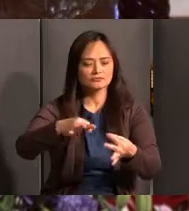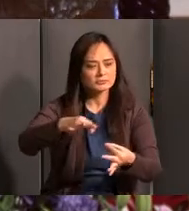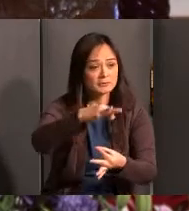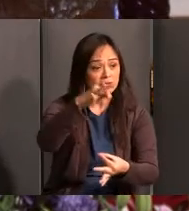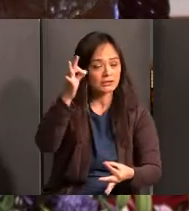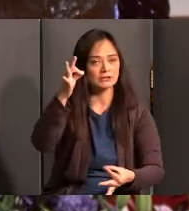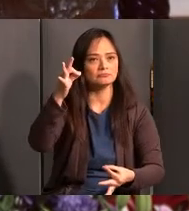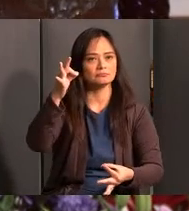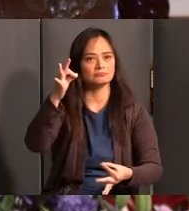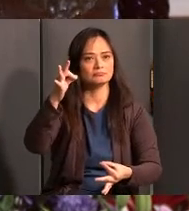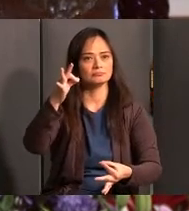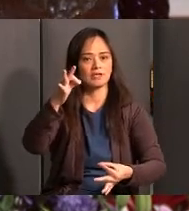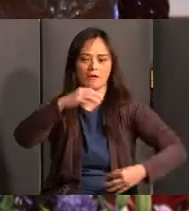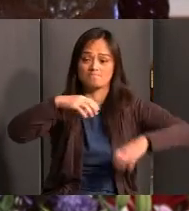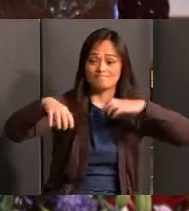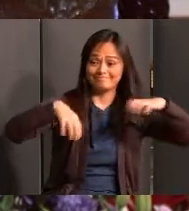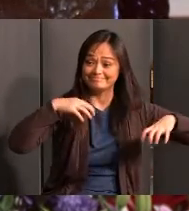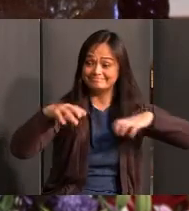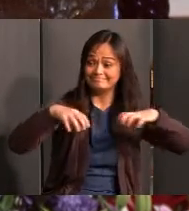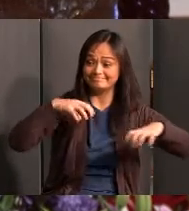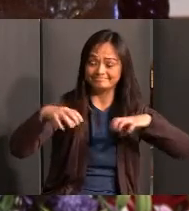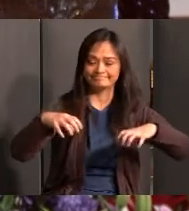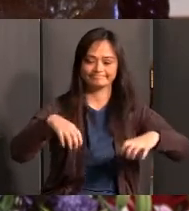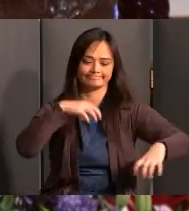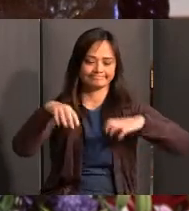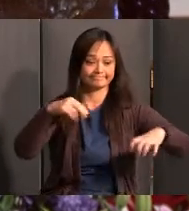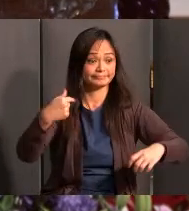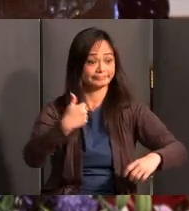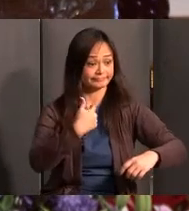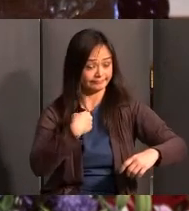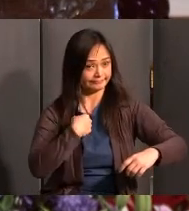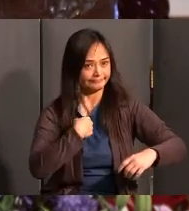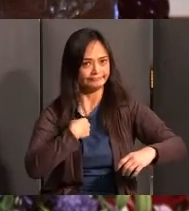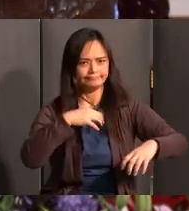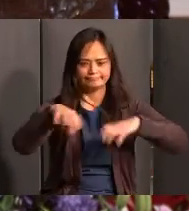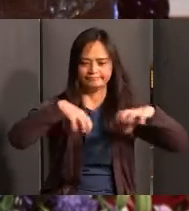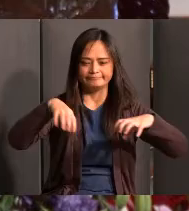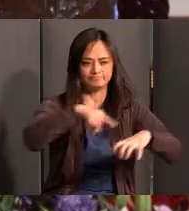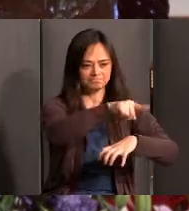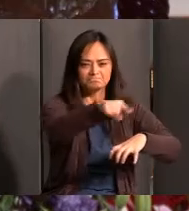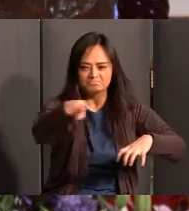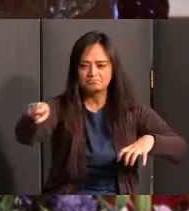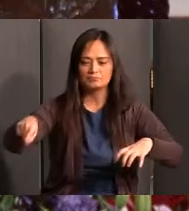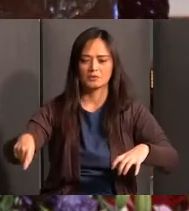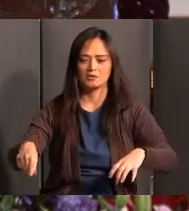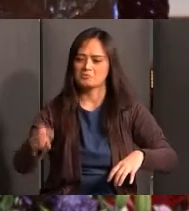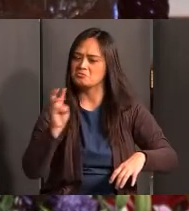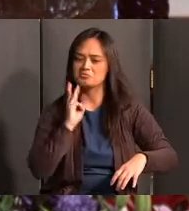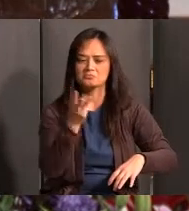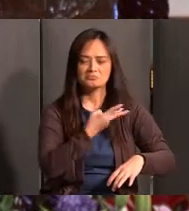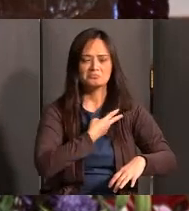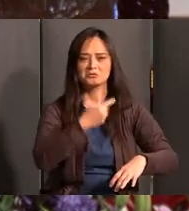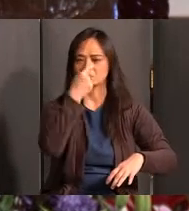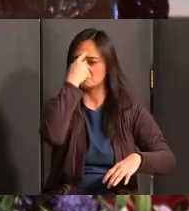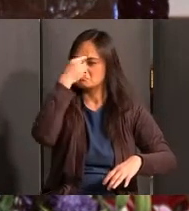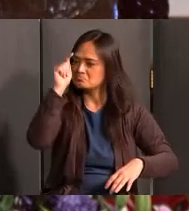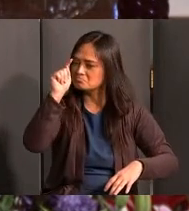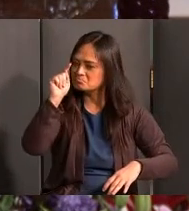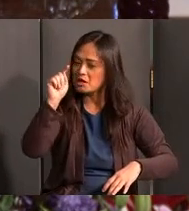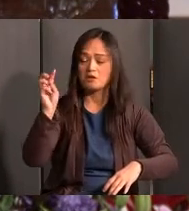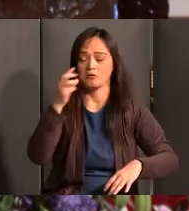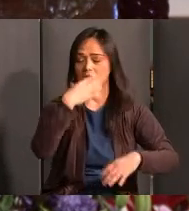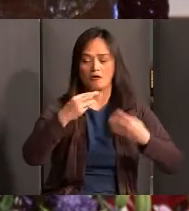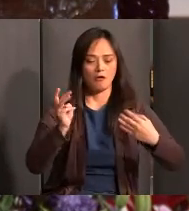ay ikilos o kumilos sa atin, hindi natin